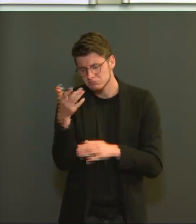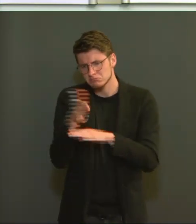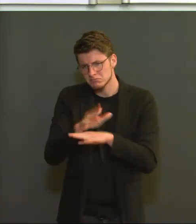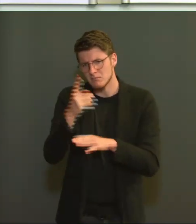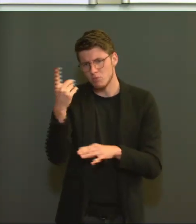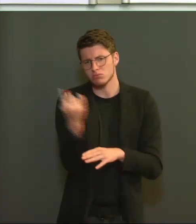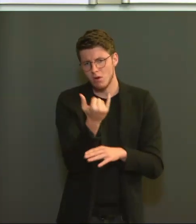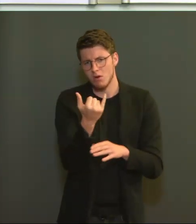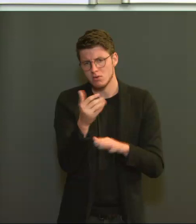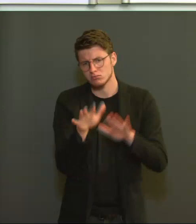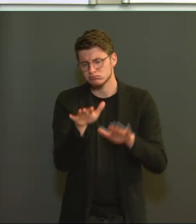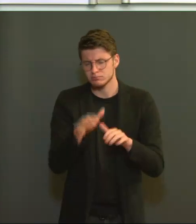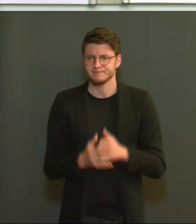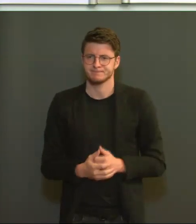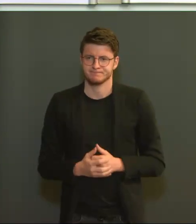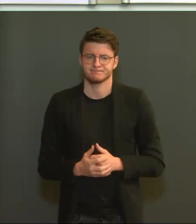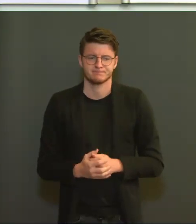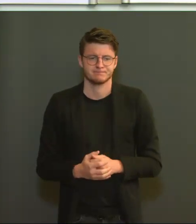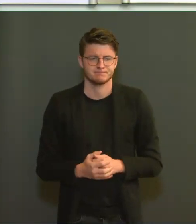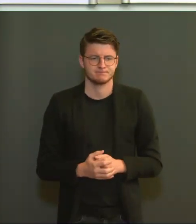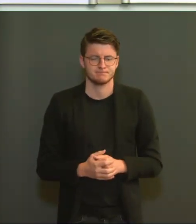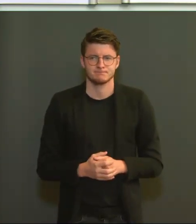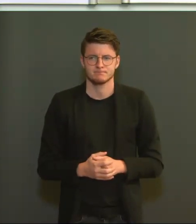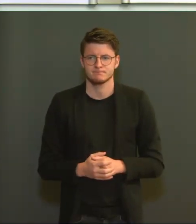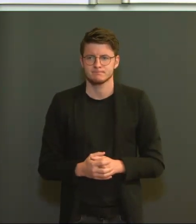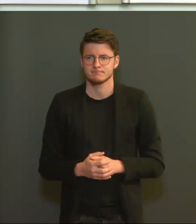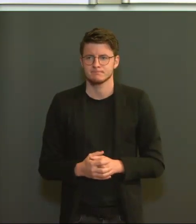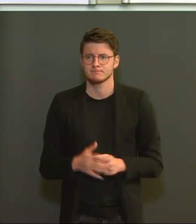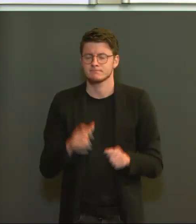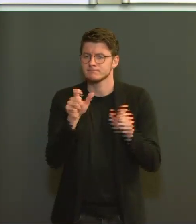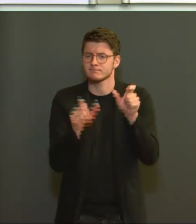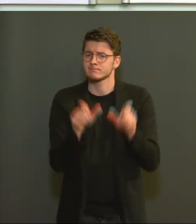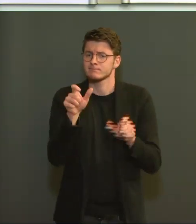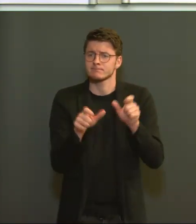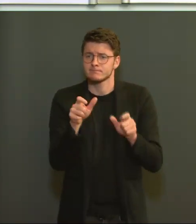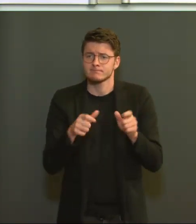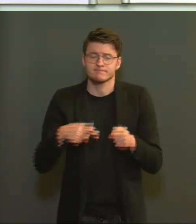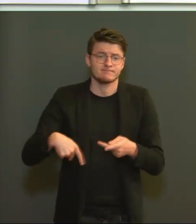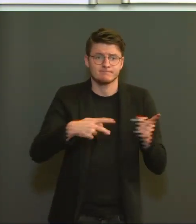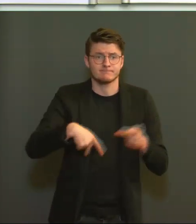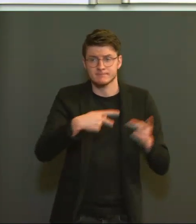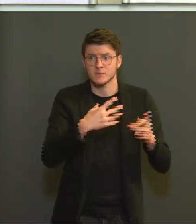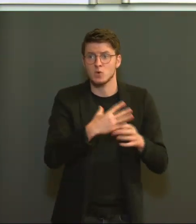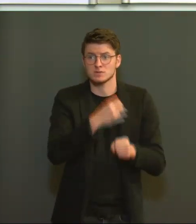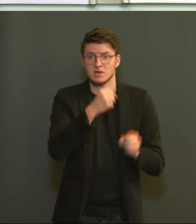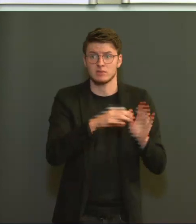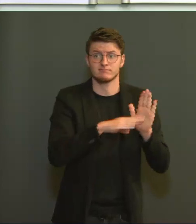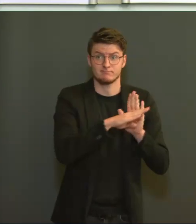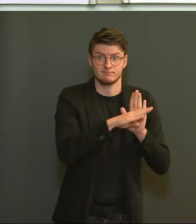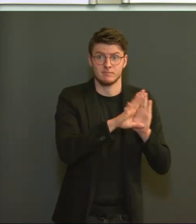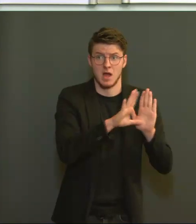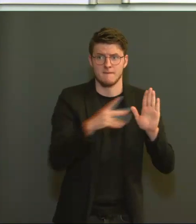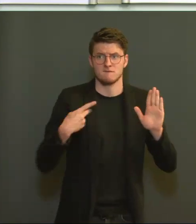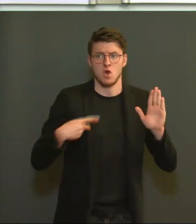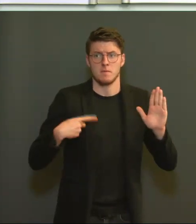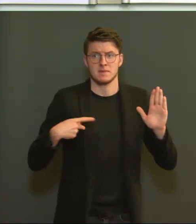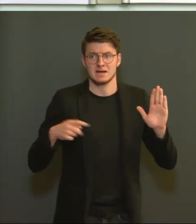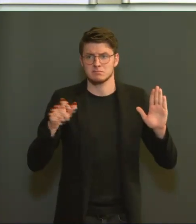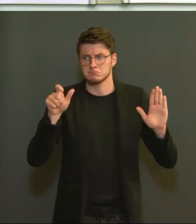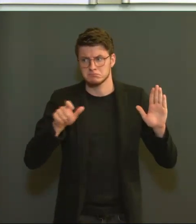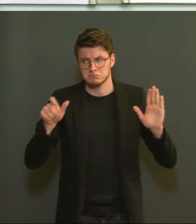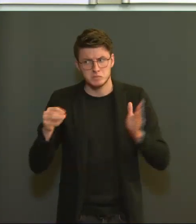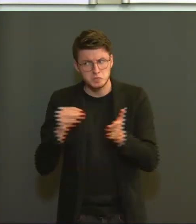De toename in nieuwe ziekenhuisopnames lijkt zich voorlopig dus nog niet te vertalen in een toename